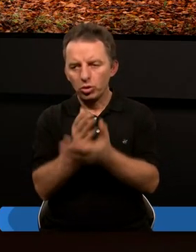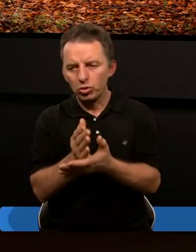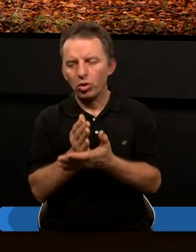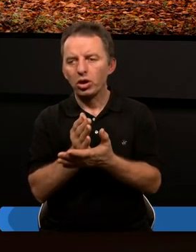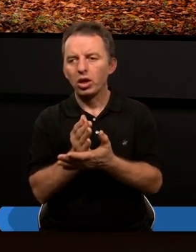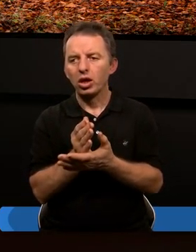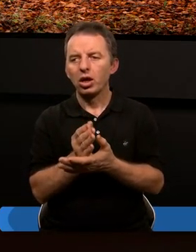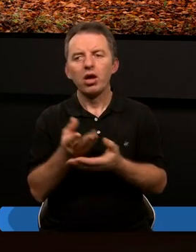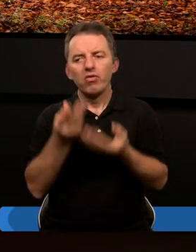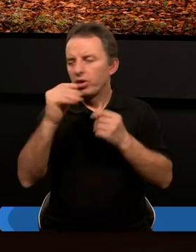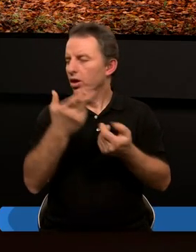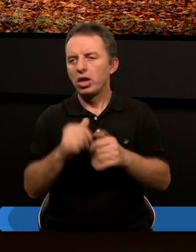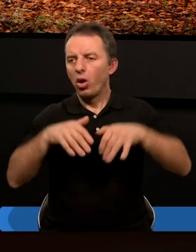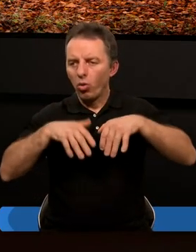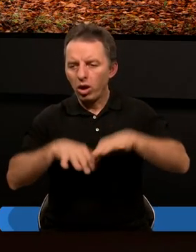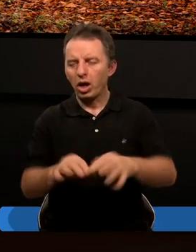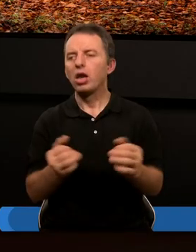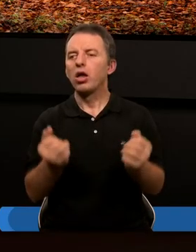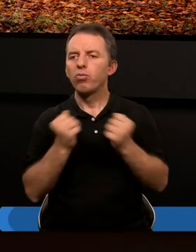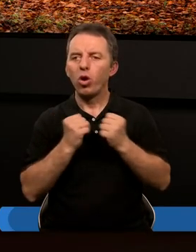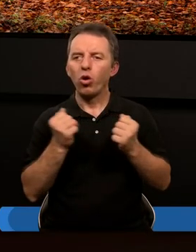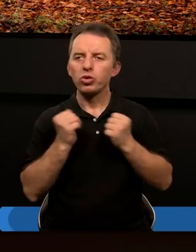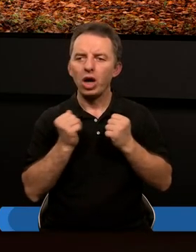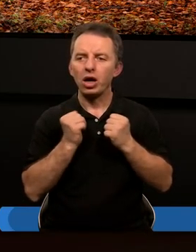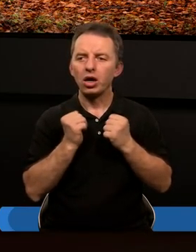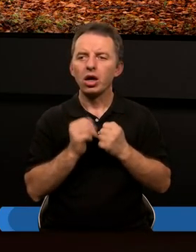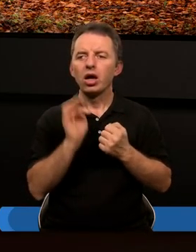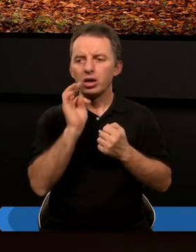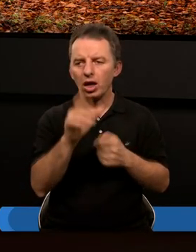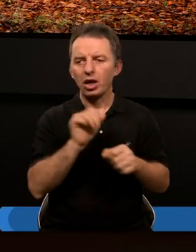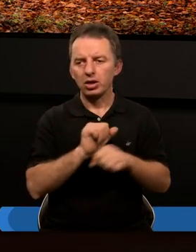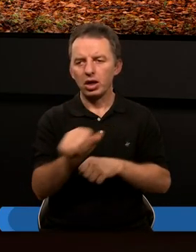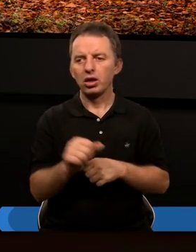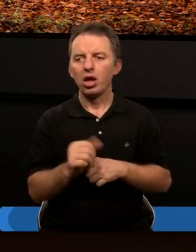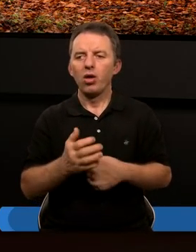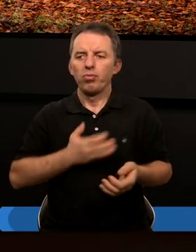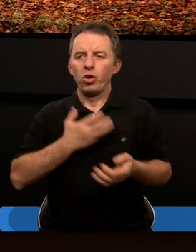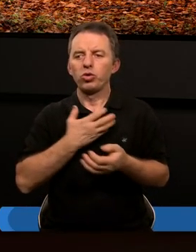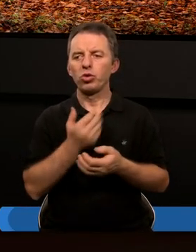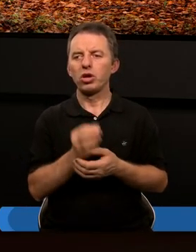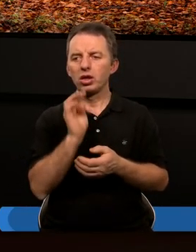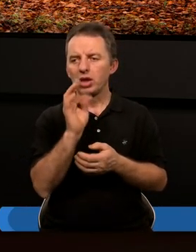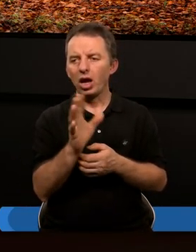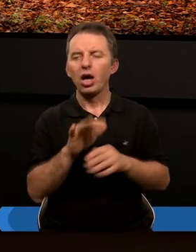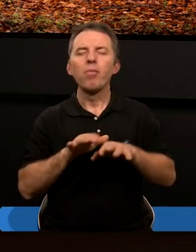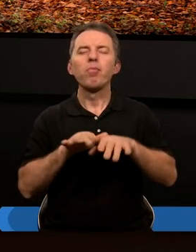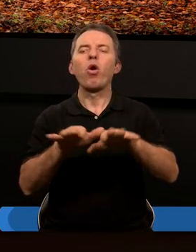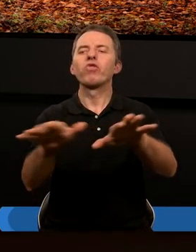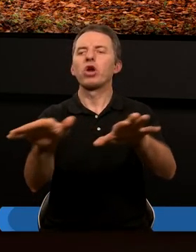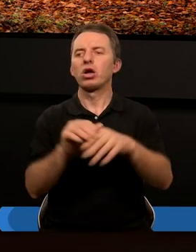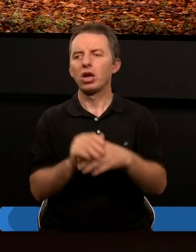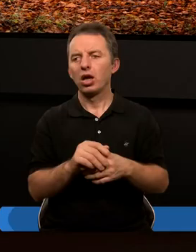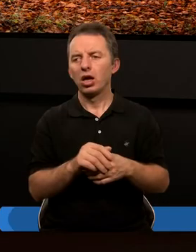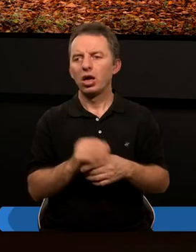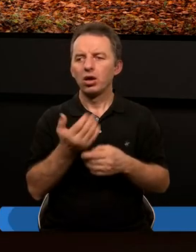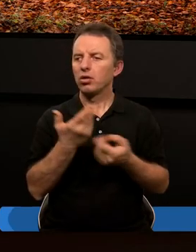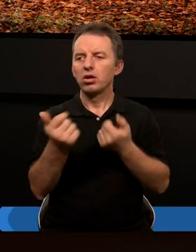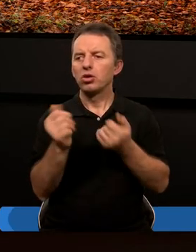więcej nie ulegali bojaźni. Strach jest uczuciem tak powszechnym, a zarazem tak